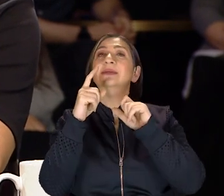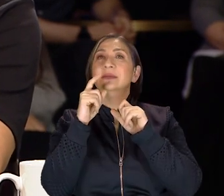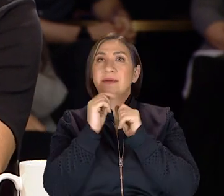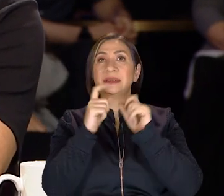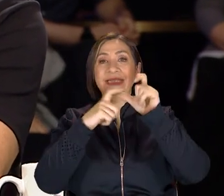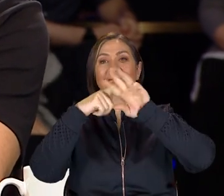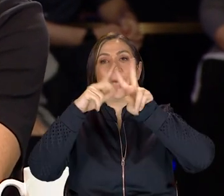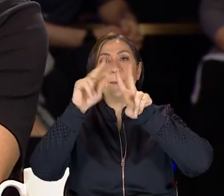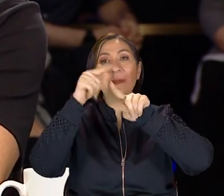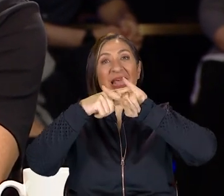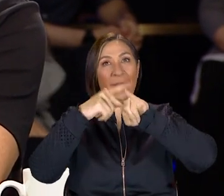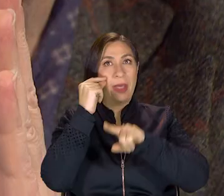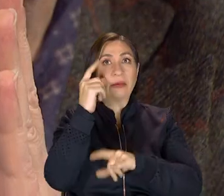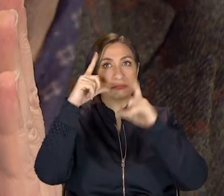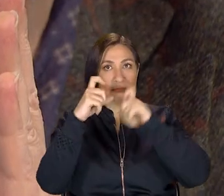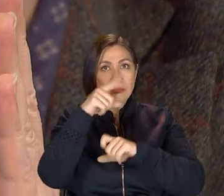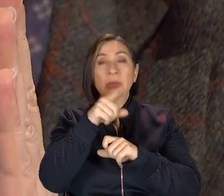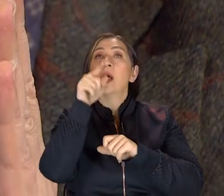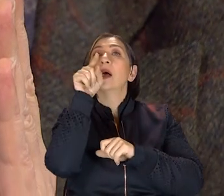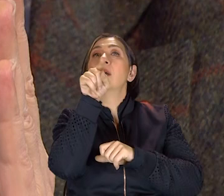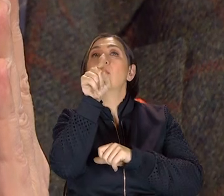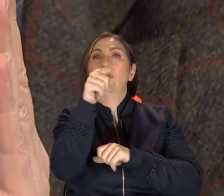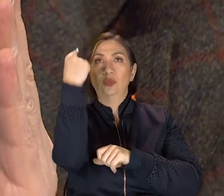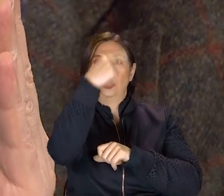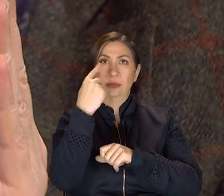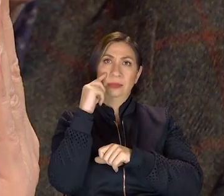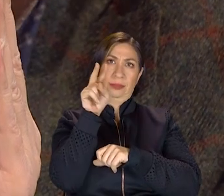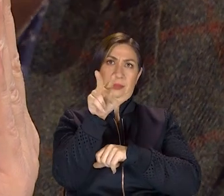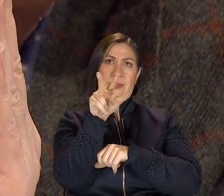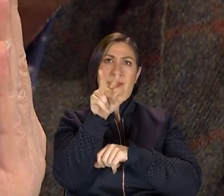çok iyi fotoğrafçıdır aynı zamanda. Şimdi burada bir